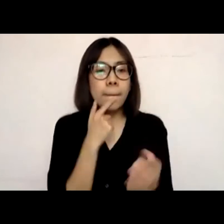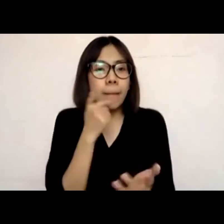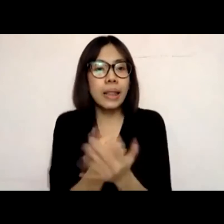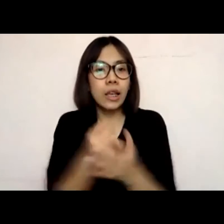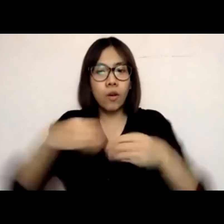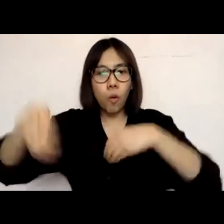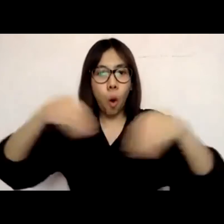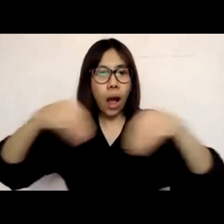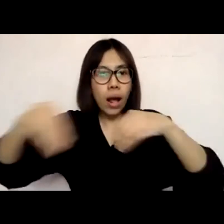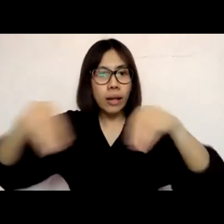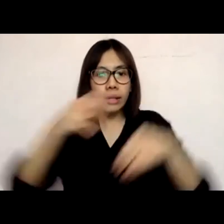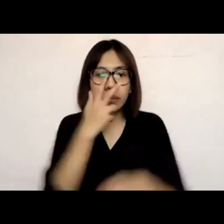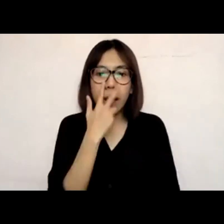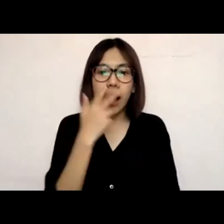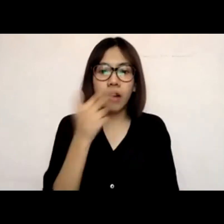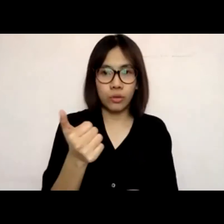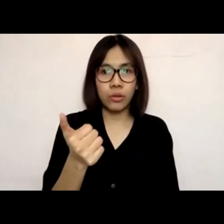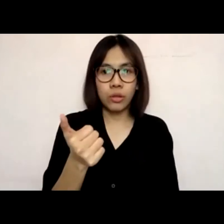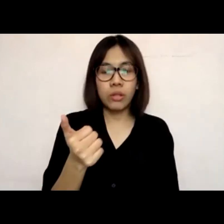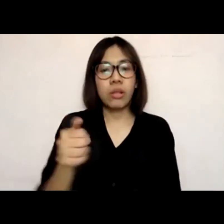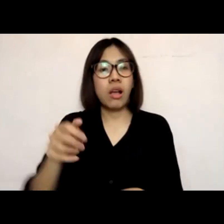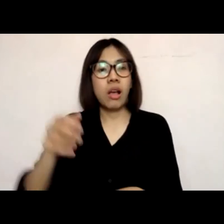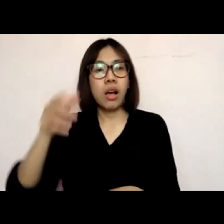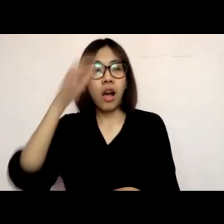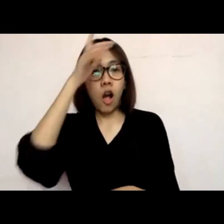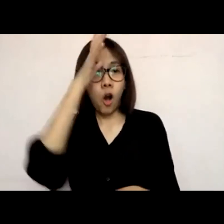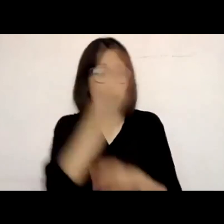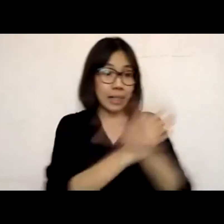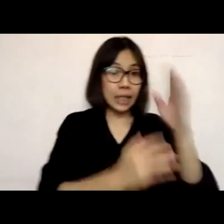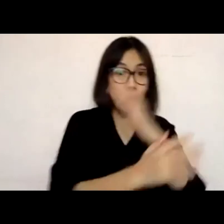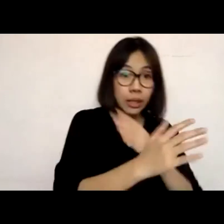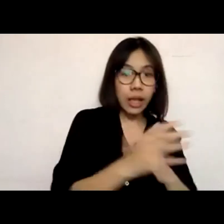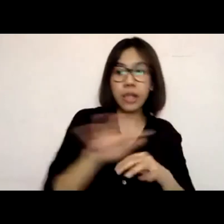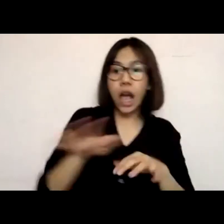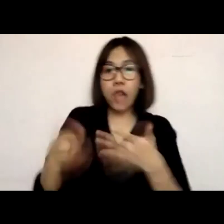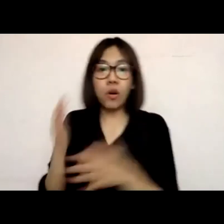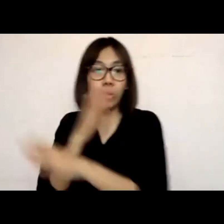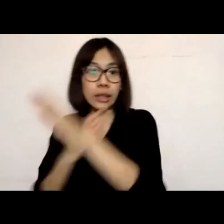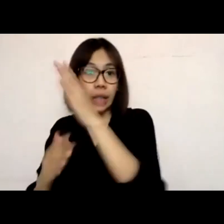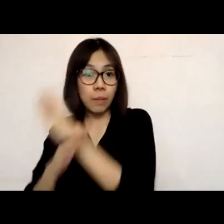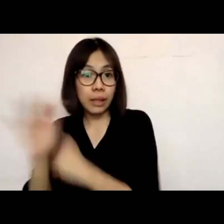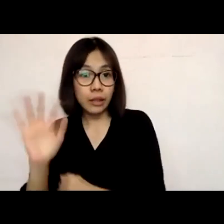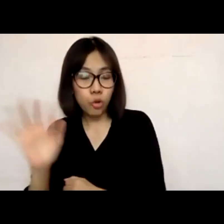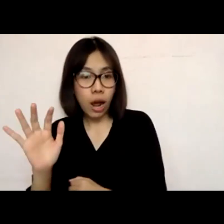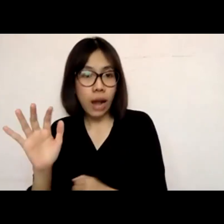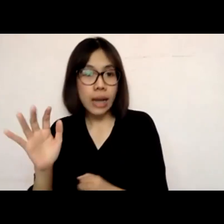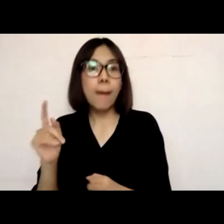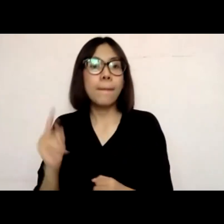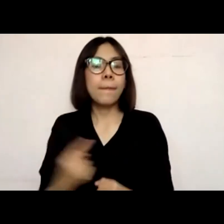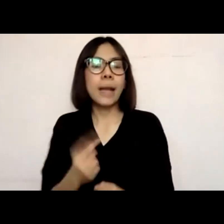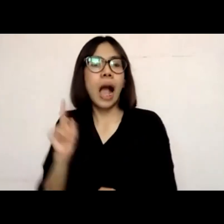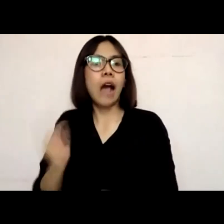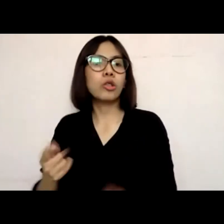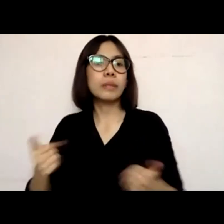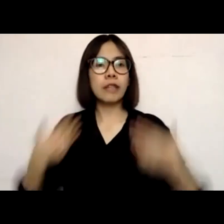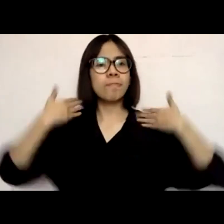memang setiap individu mau disabilitas ataupun tidak, mereka harus punya kemampuan untuk menjual diri lah, untuk